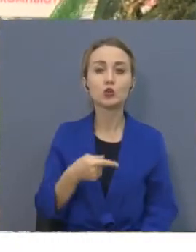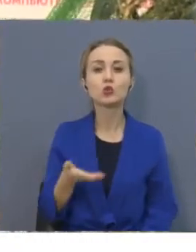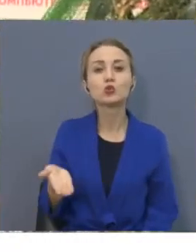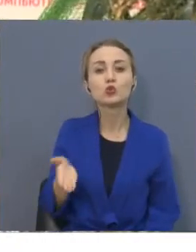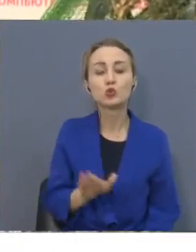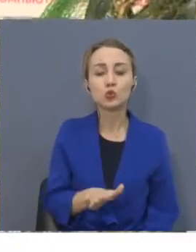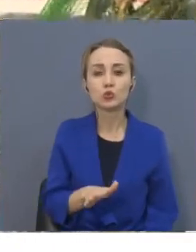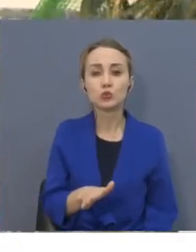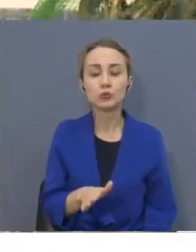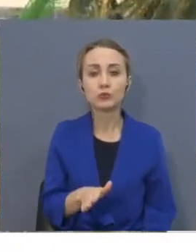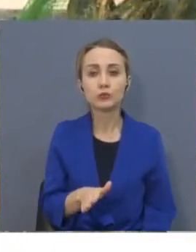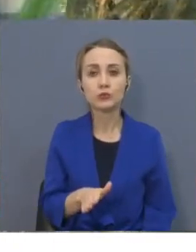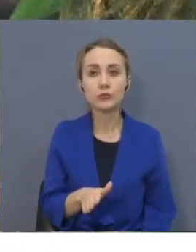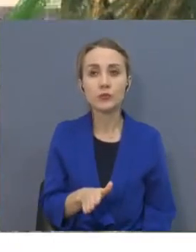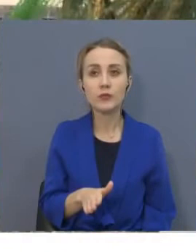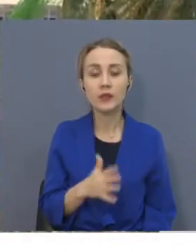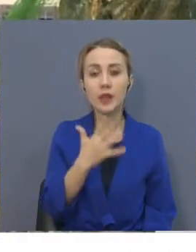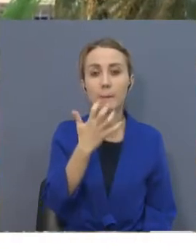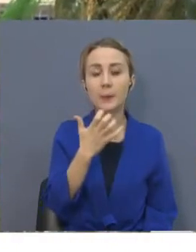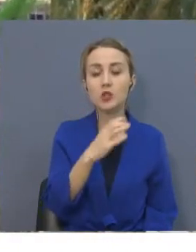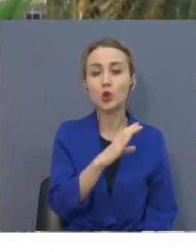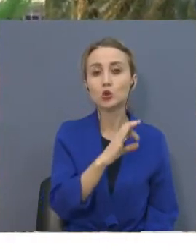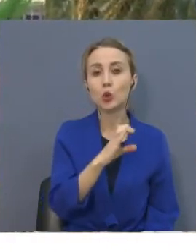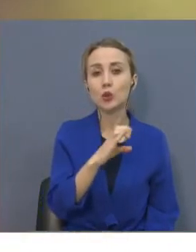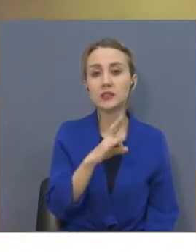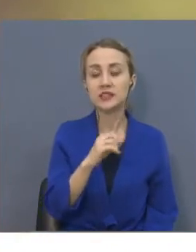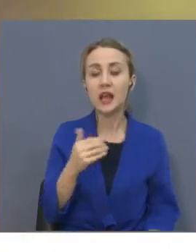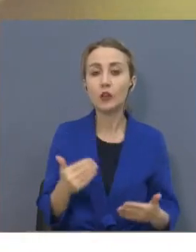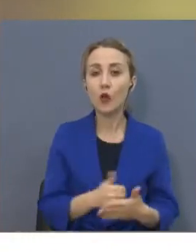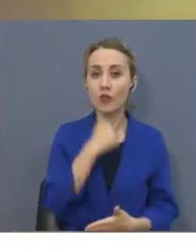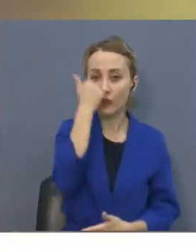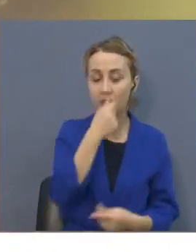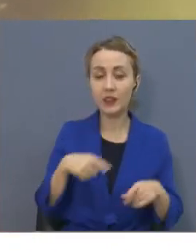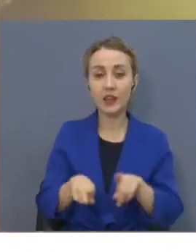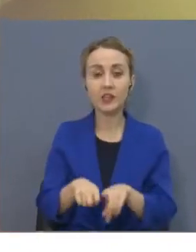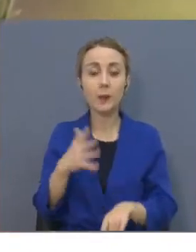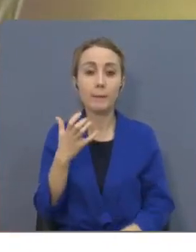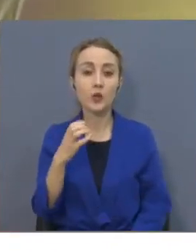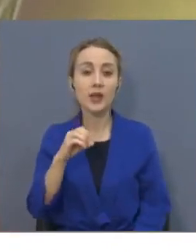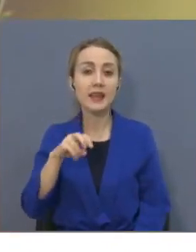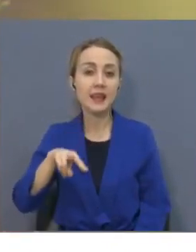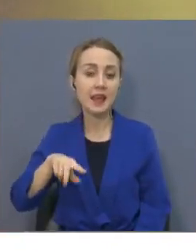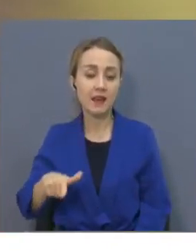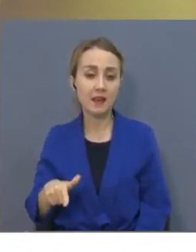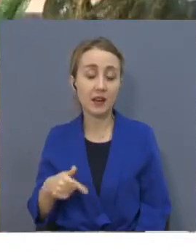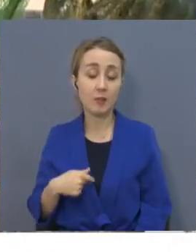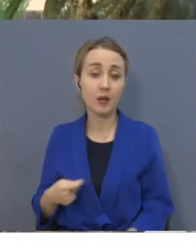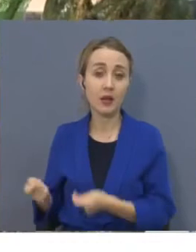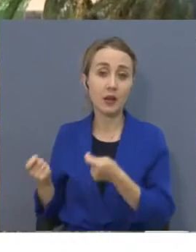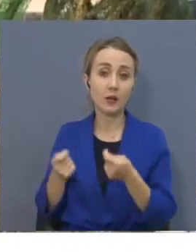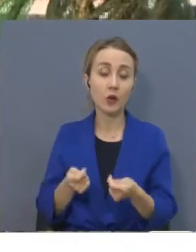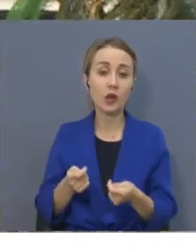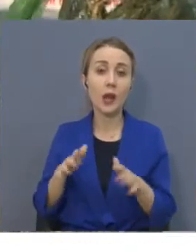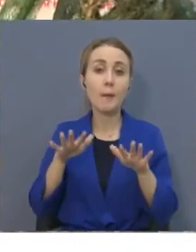штук. Это 500 сосен новогодних, также 500 елей. Мы привезли сосны с